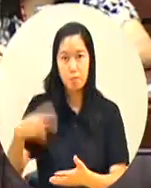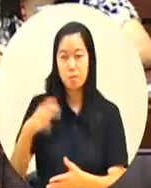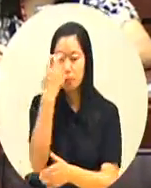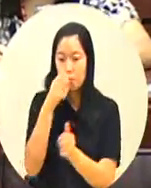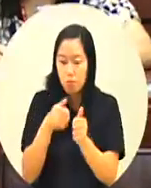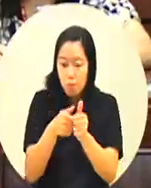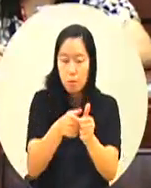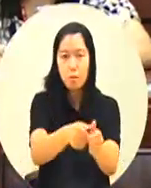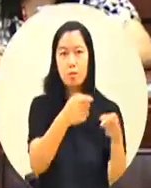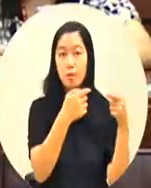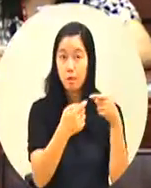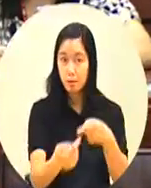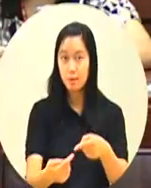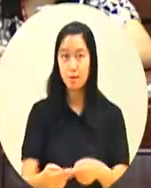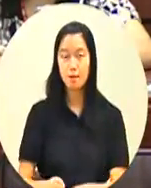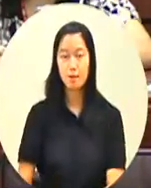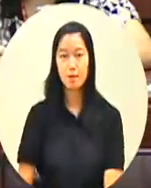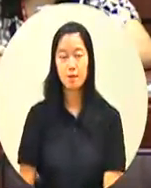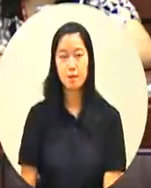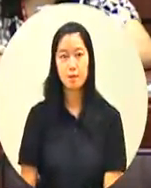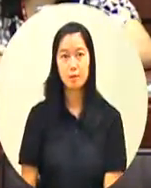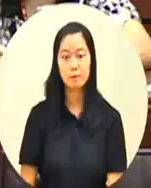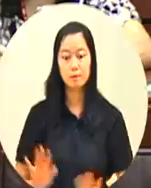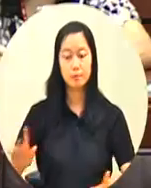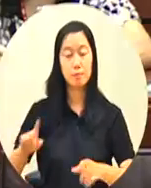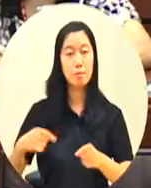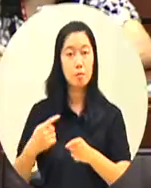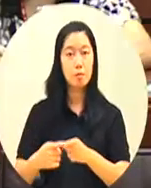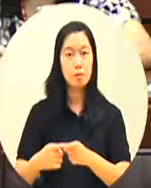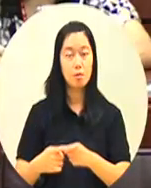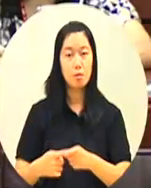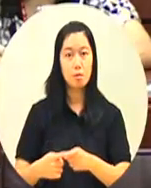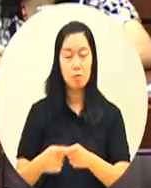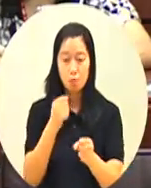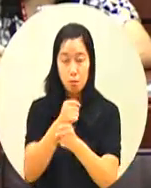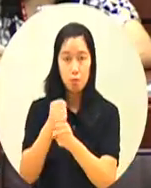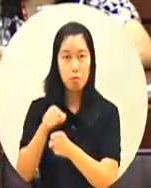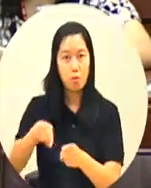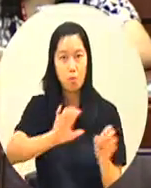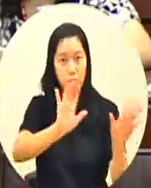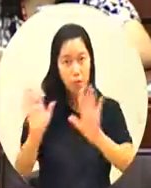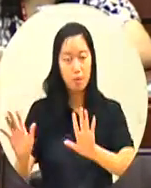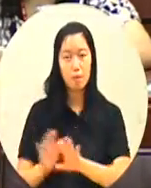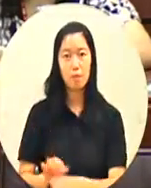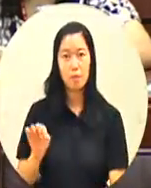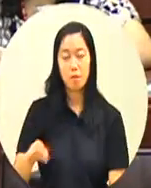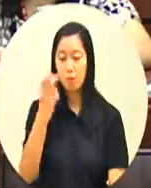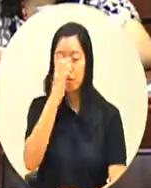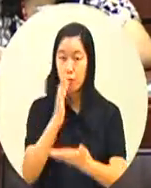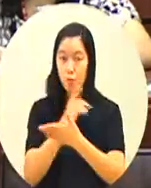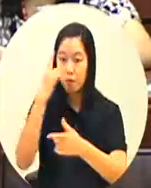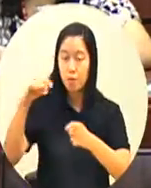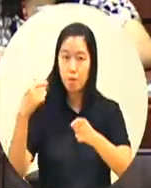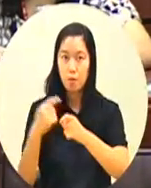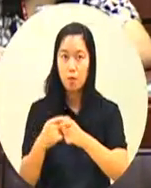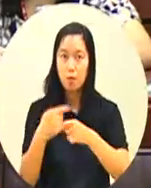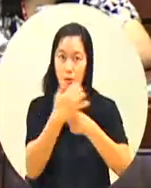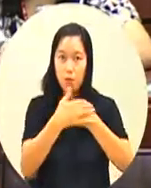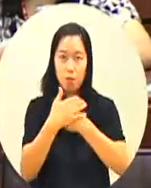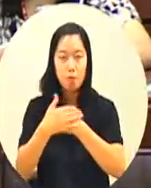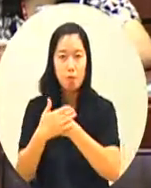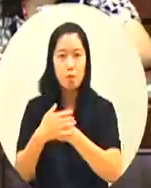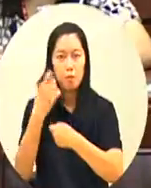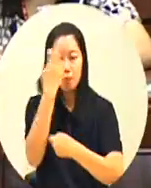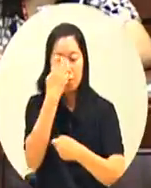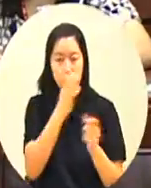去。那同时今年度的执行结果，我们也在审完明年度的维护管理计划以后，会